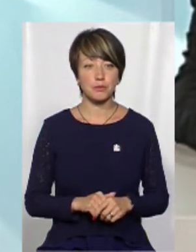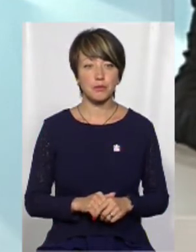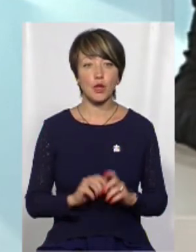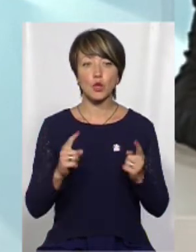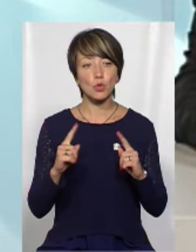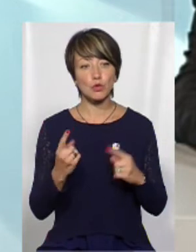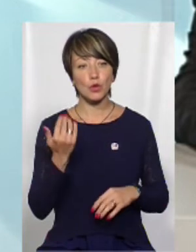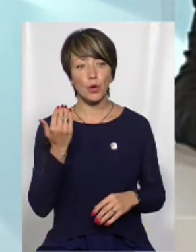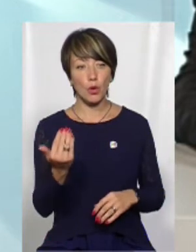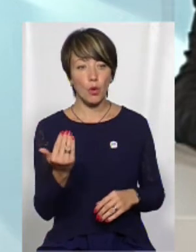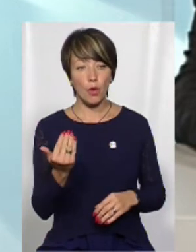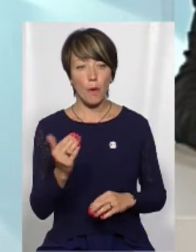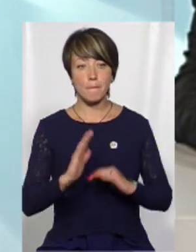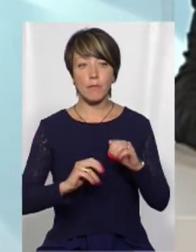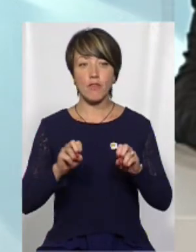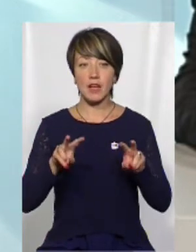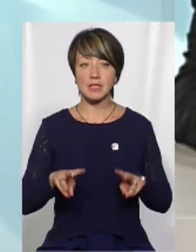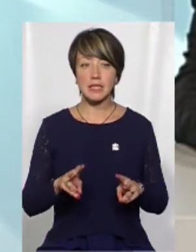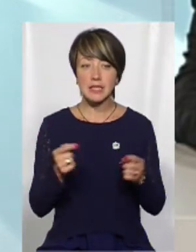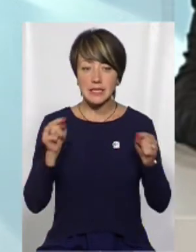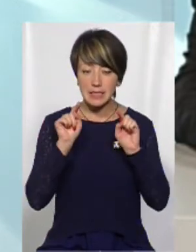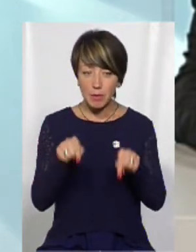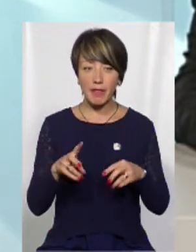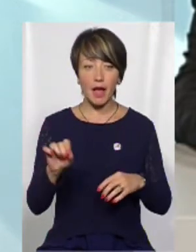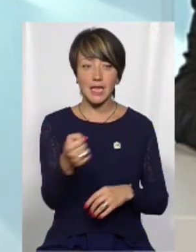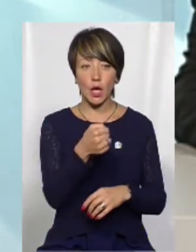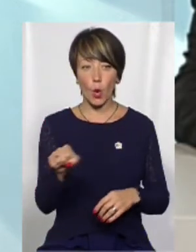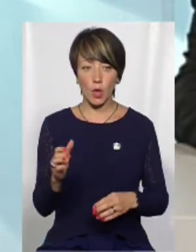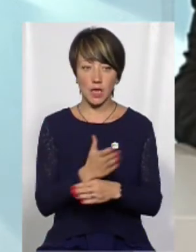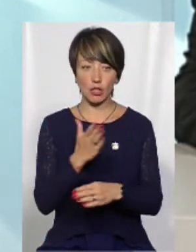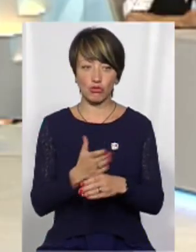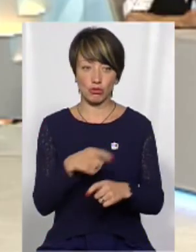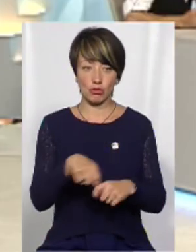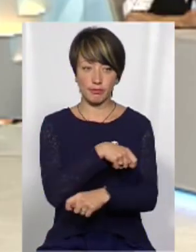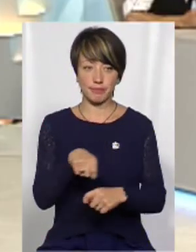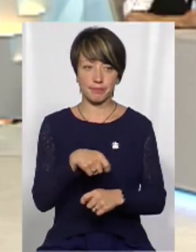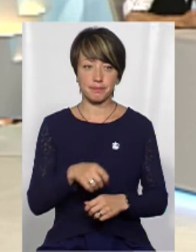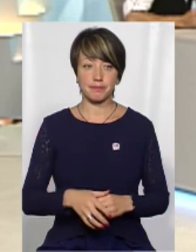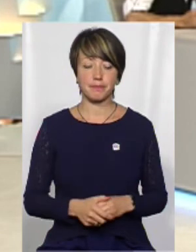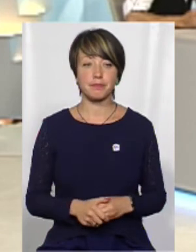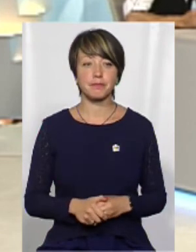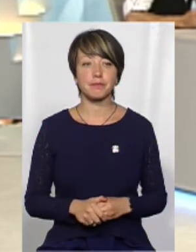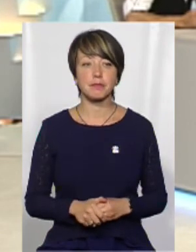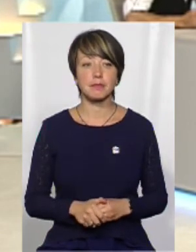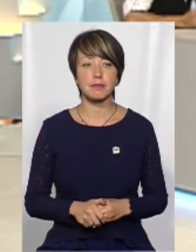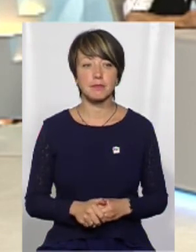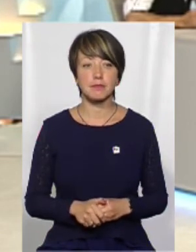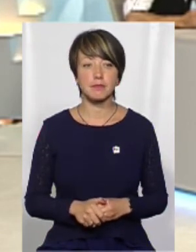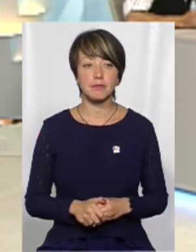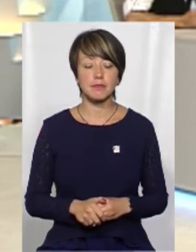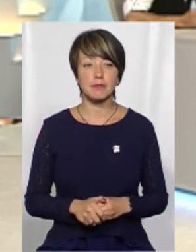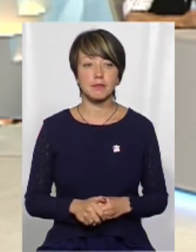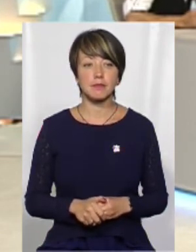Тому що його професія, взагалі він спеціалізується саме на трикотажі. Ага. J'ai fait du tricotage. Et c'est la première fois que je fais un peu de